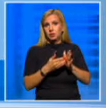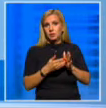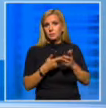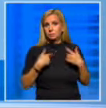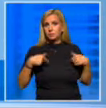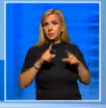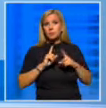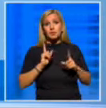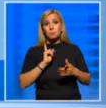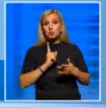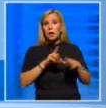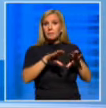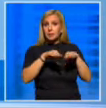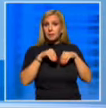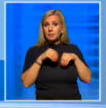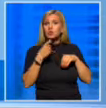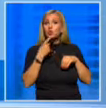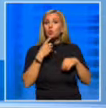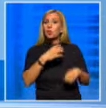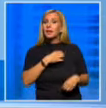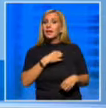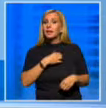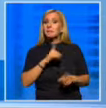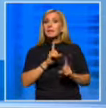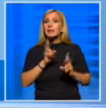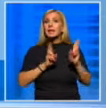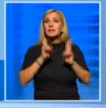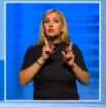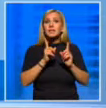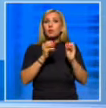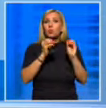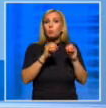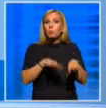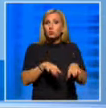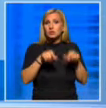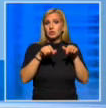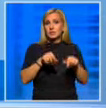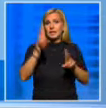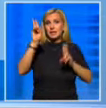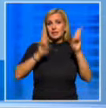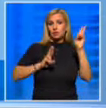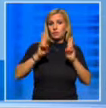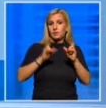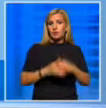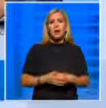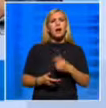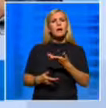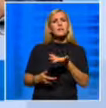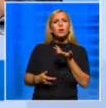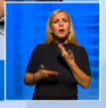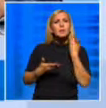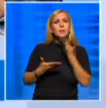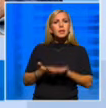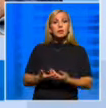приемем, защото ГЕРБ не ги гласуваше, не ги приемаше, не ги допускаше за гласуване. А вие кога ги предлагахте в зала за гласуване?